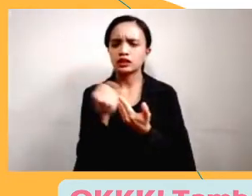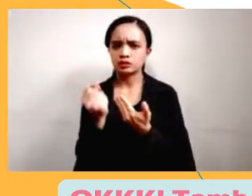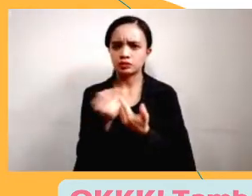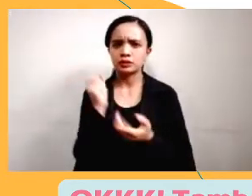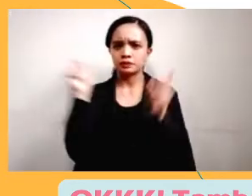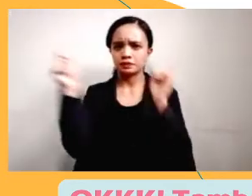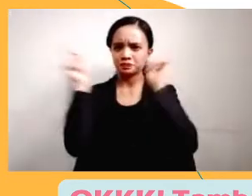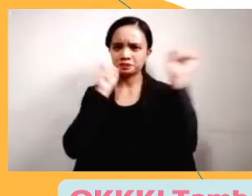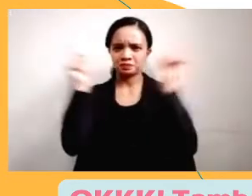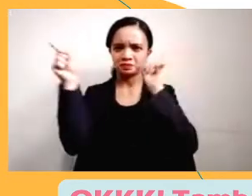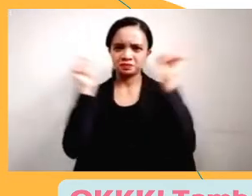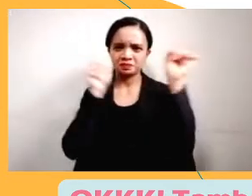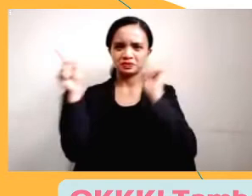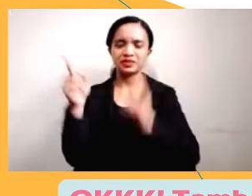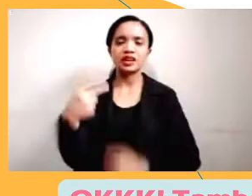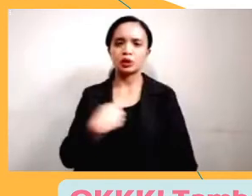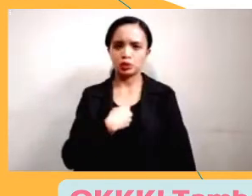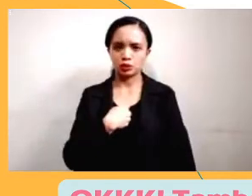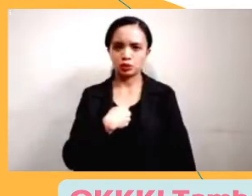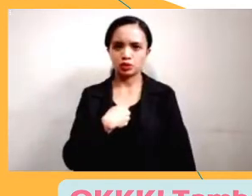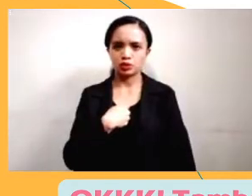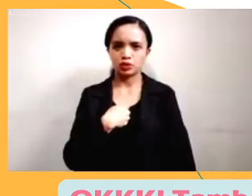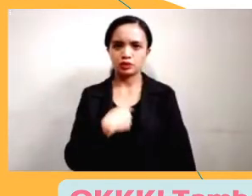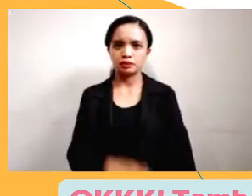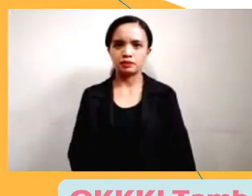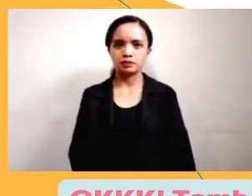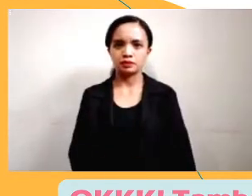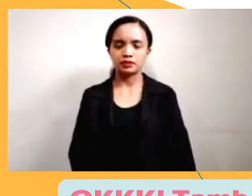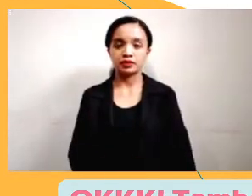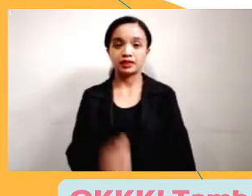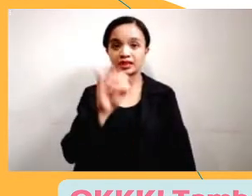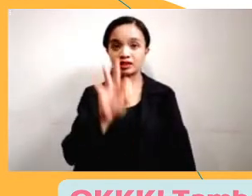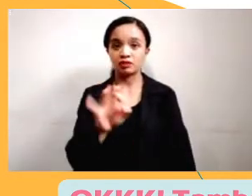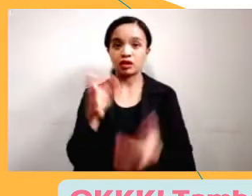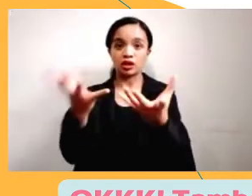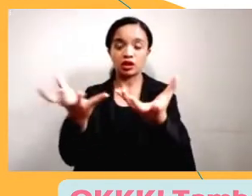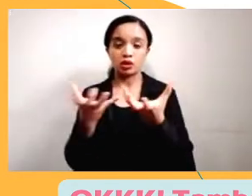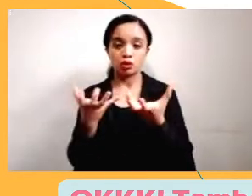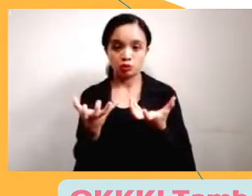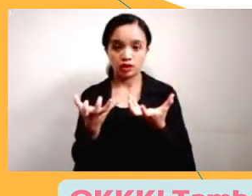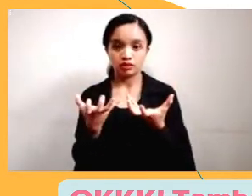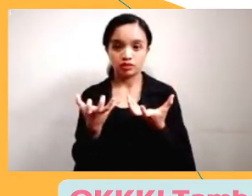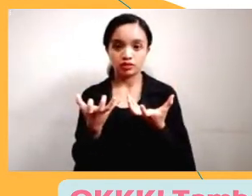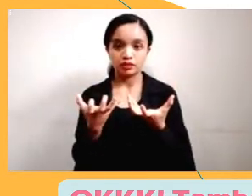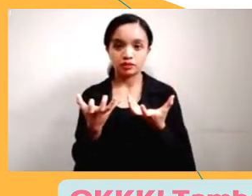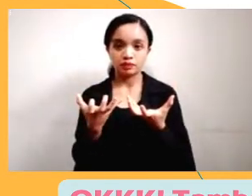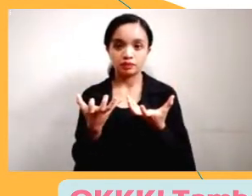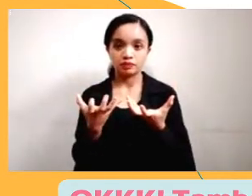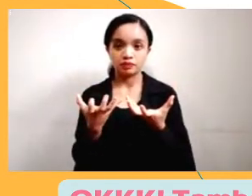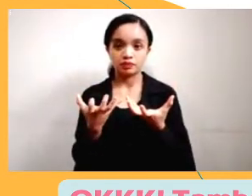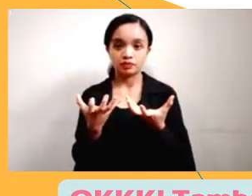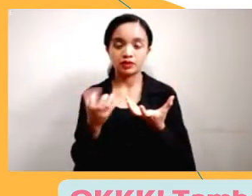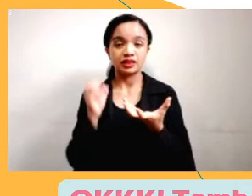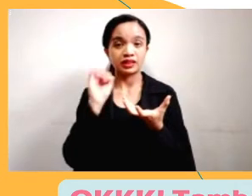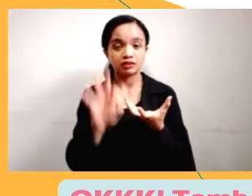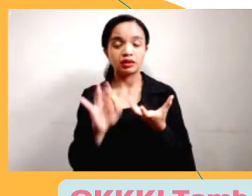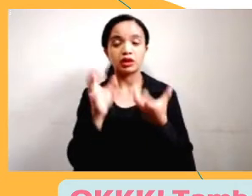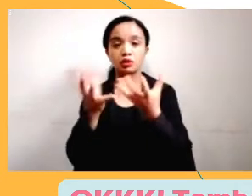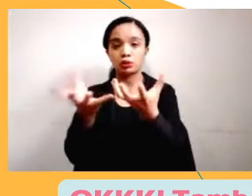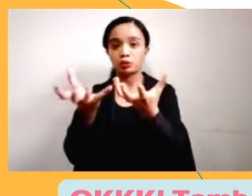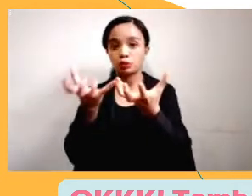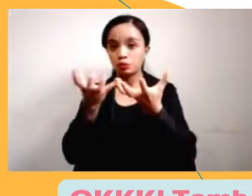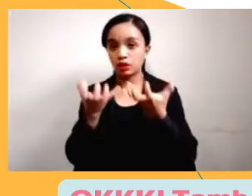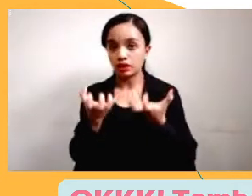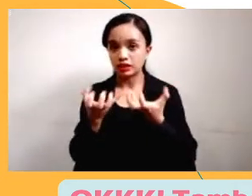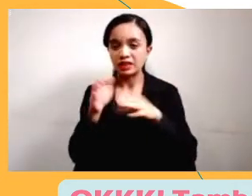no? Ako. Ngayon naman, kung gusto natin siyang palakihin, kung gusto natin siyang